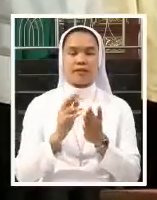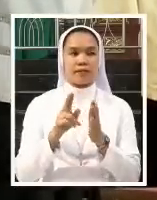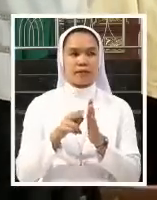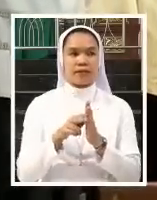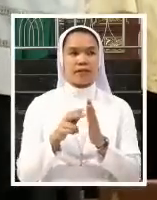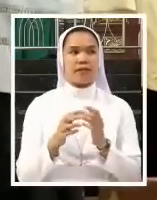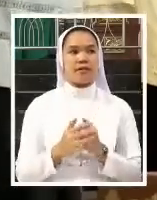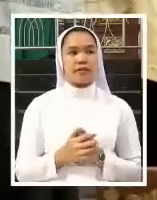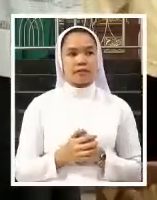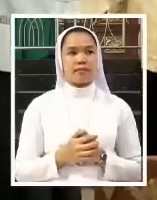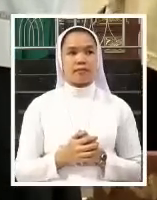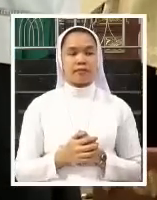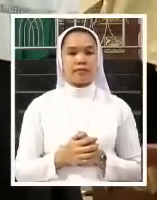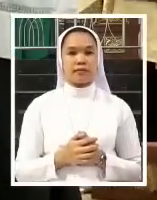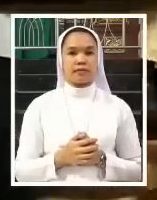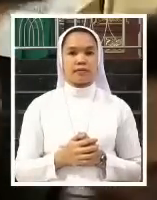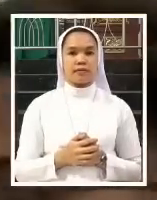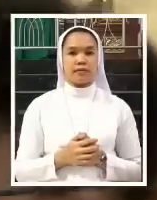kasalan.